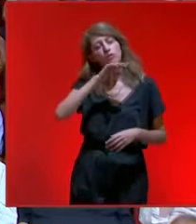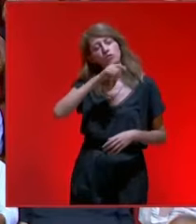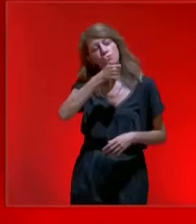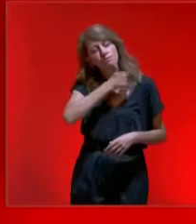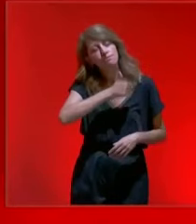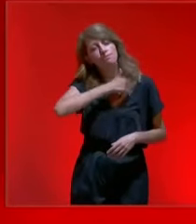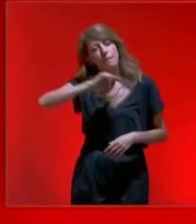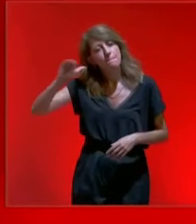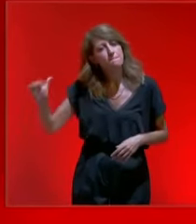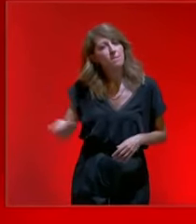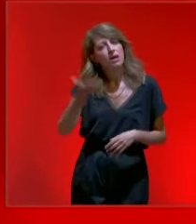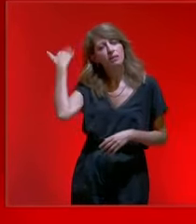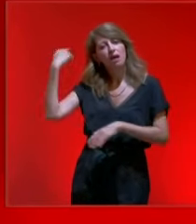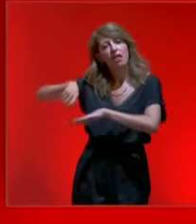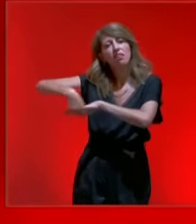πέρασα μόνος.